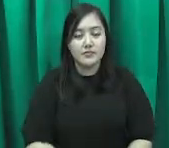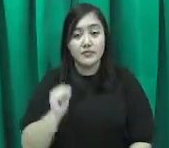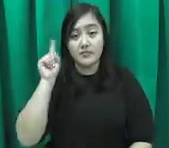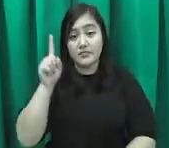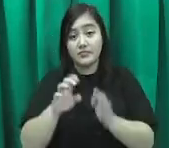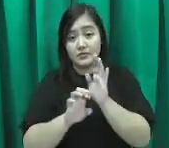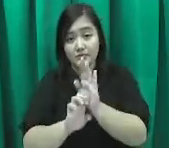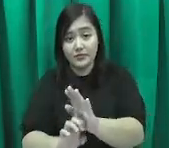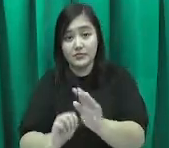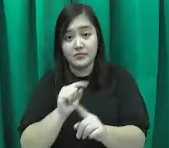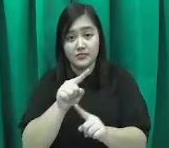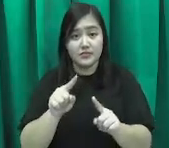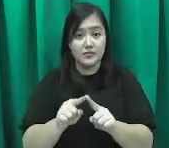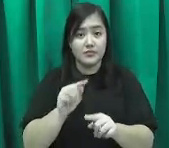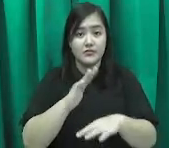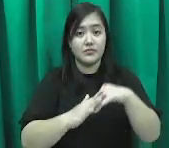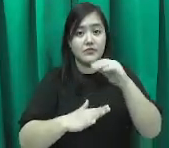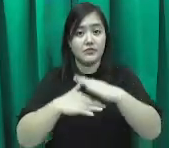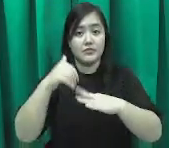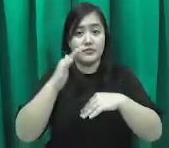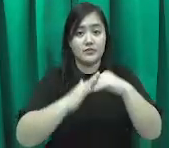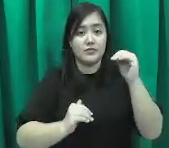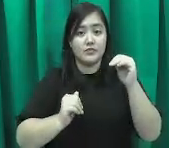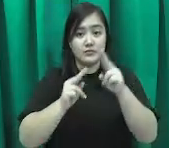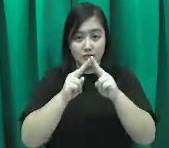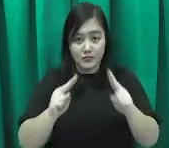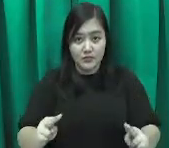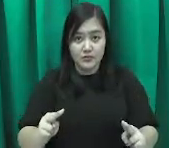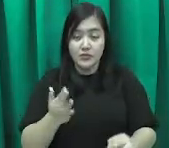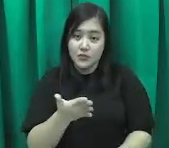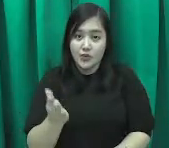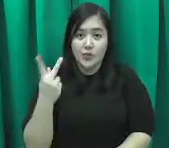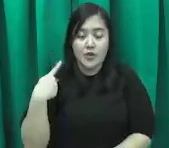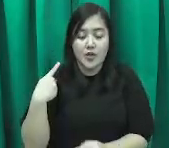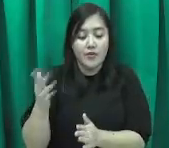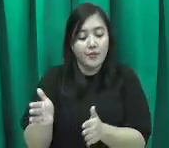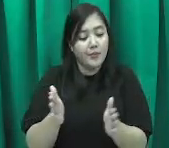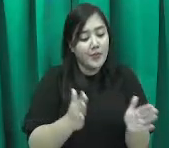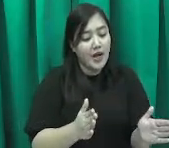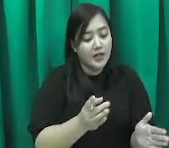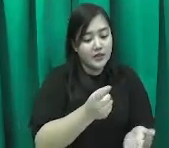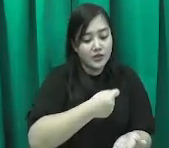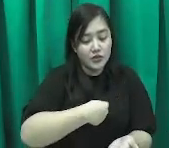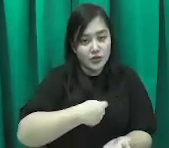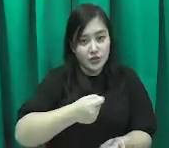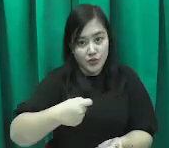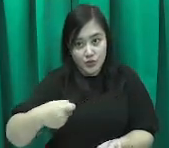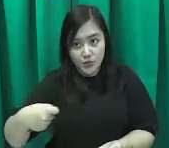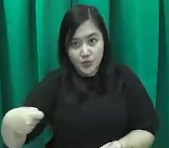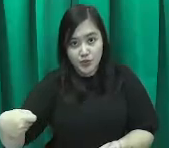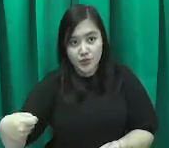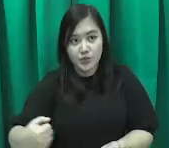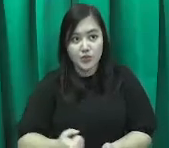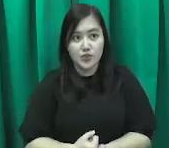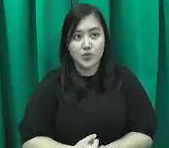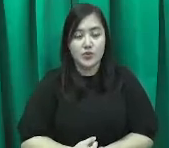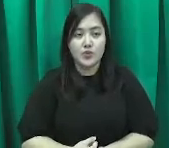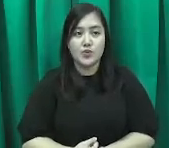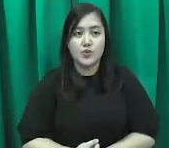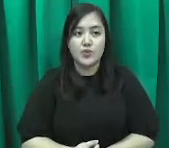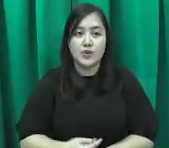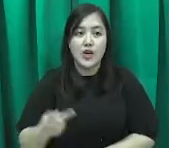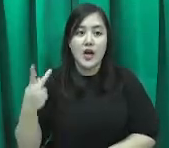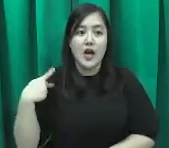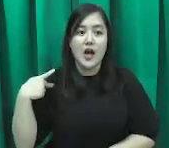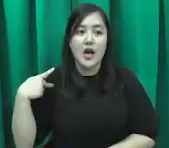no? Yes. Usually talaga, meron talaga tayong blueprint doon. Mm-hmm. So ganun din yung marriage natin. Meron tayong dapat blueprint doon. Ano